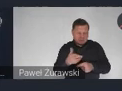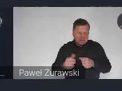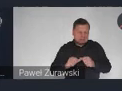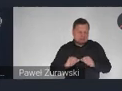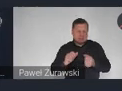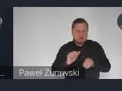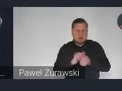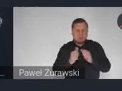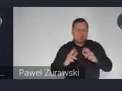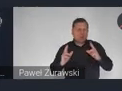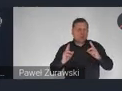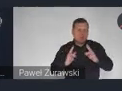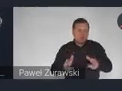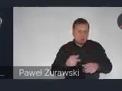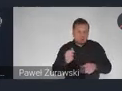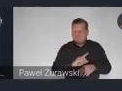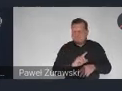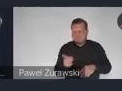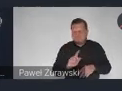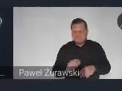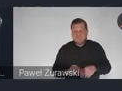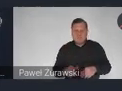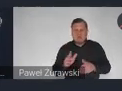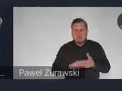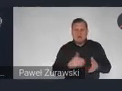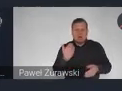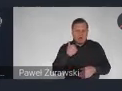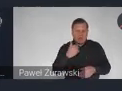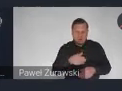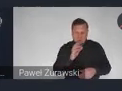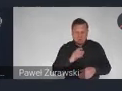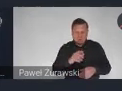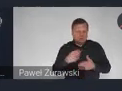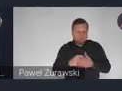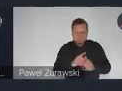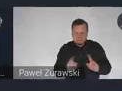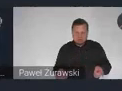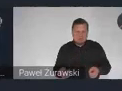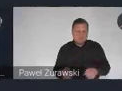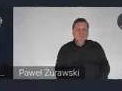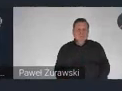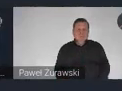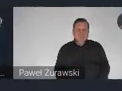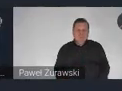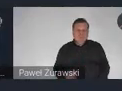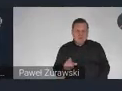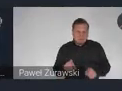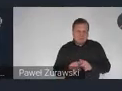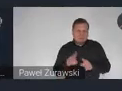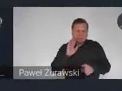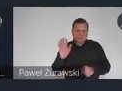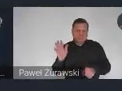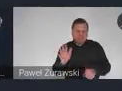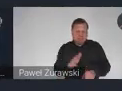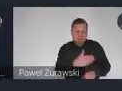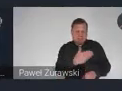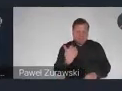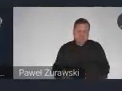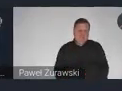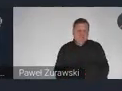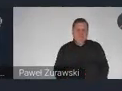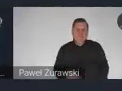niewykorzystany urlop zakup napojów alkoholowych i jak innych jest to katalog